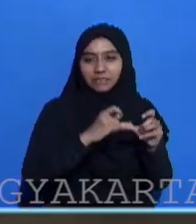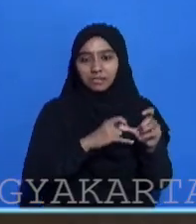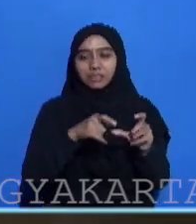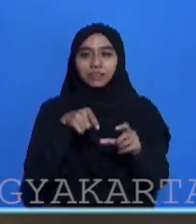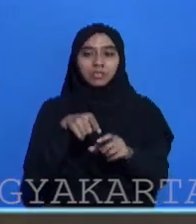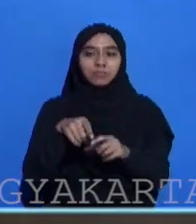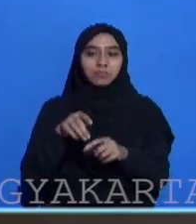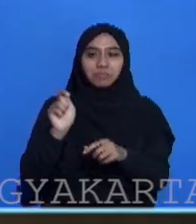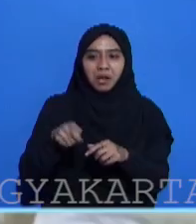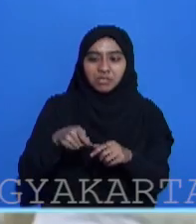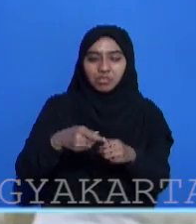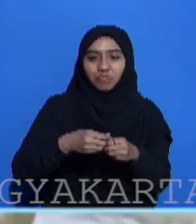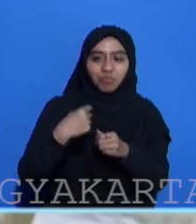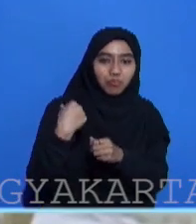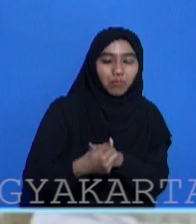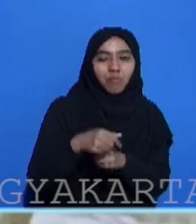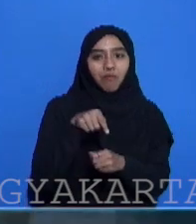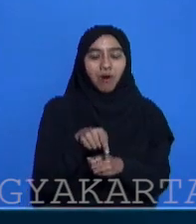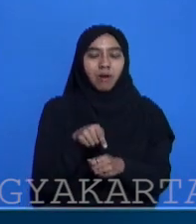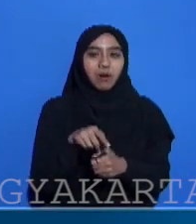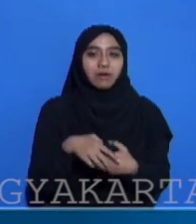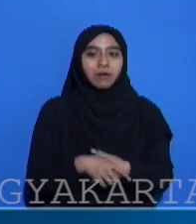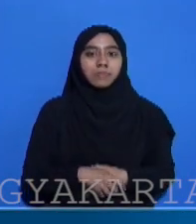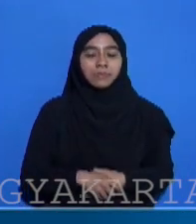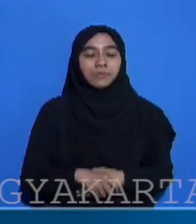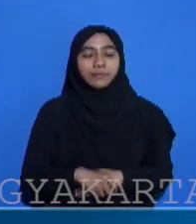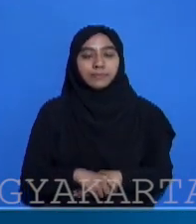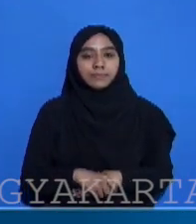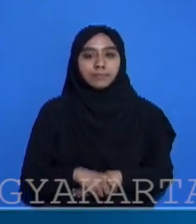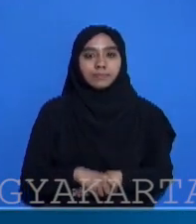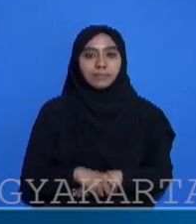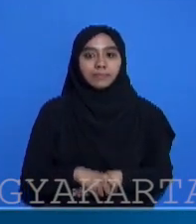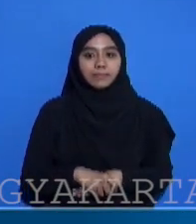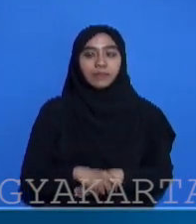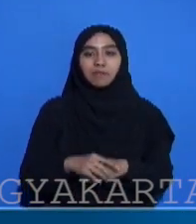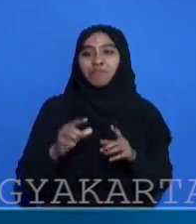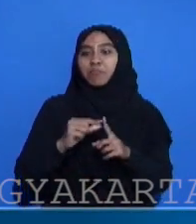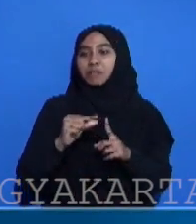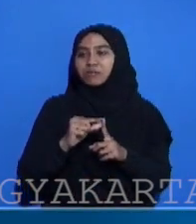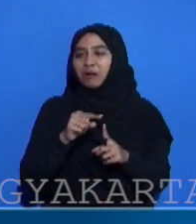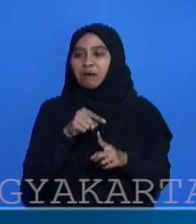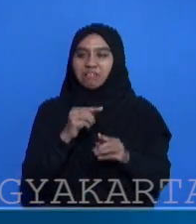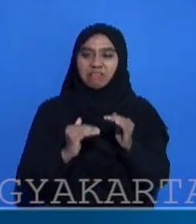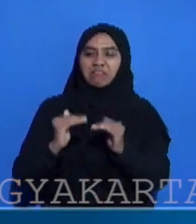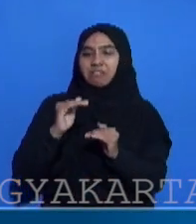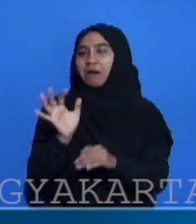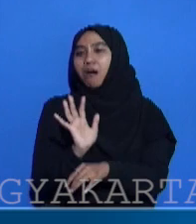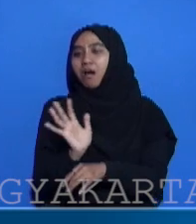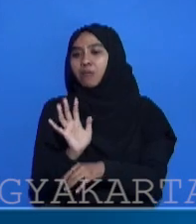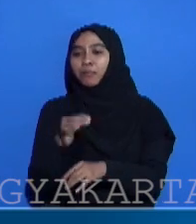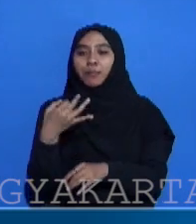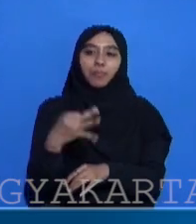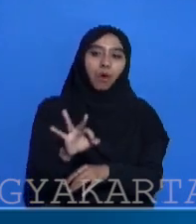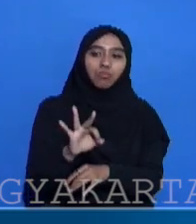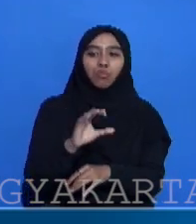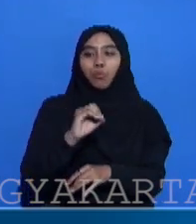menggunakan transaksi uang cash. Kalau naiknya kan tidak segitu besarnya, kan persennya cuma 3%, jadi untuk sementara ini nggak